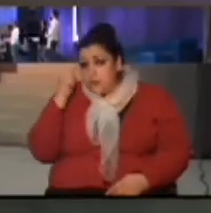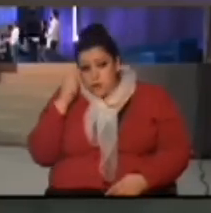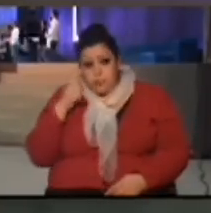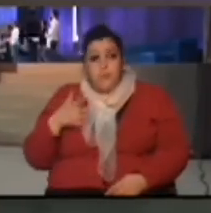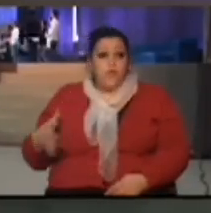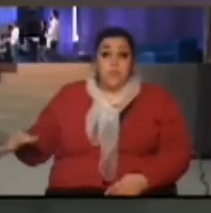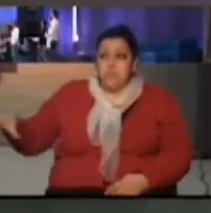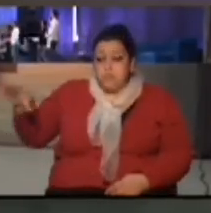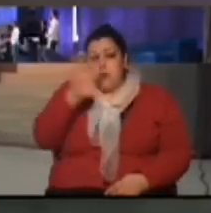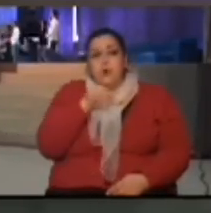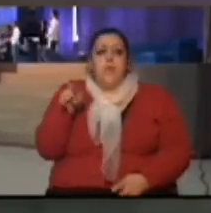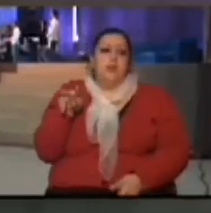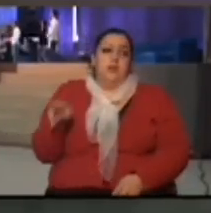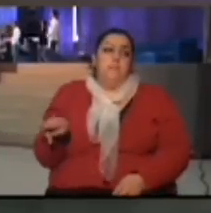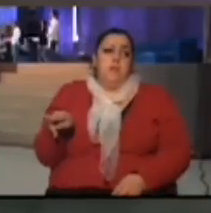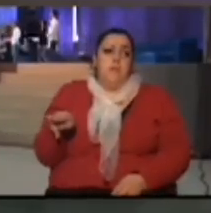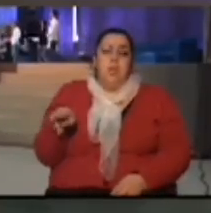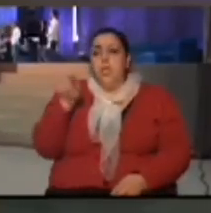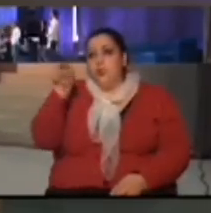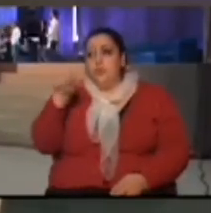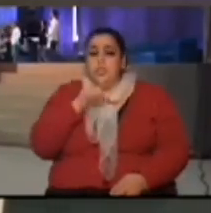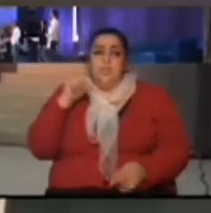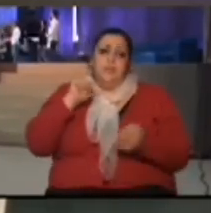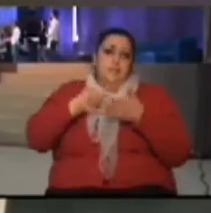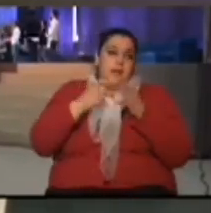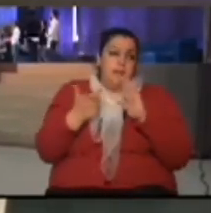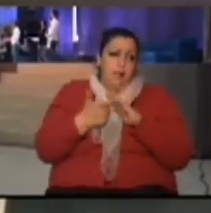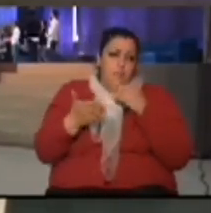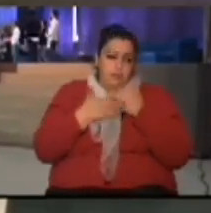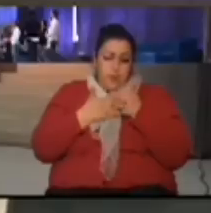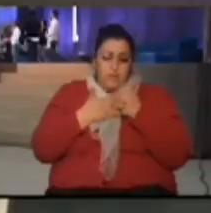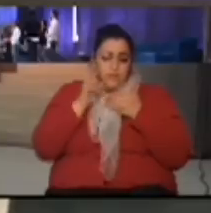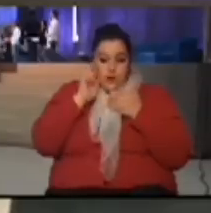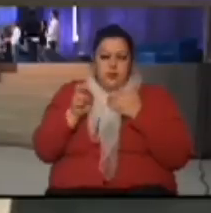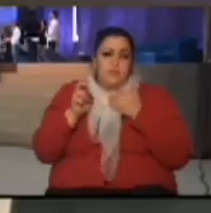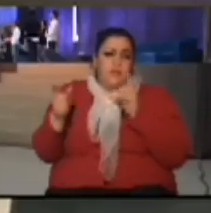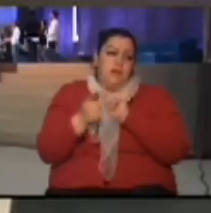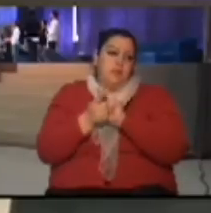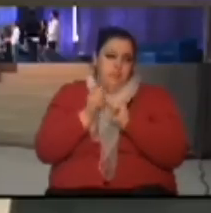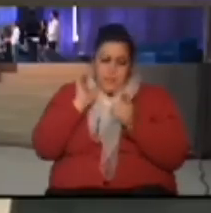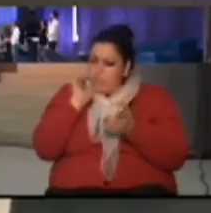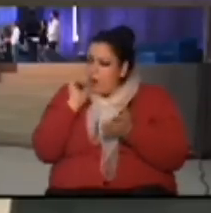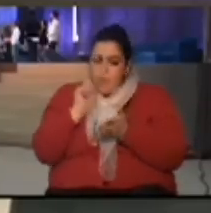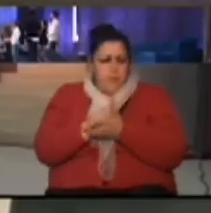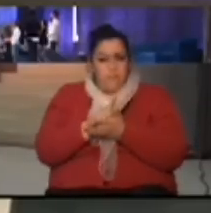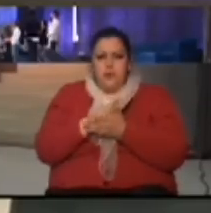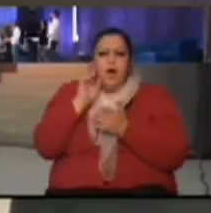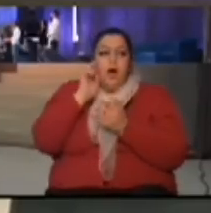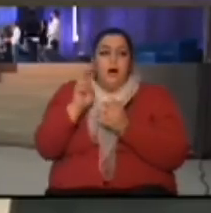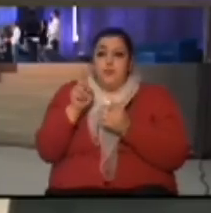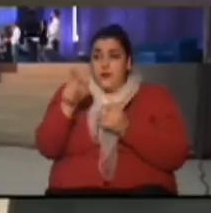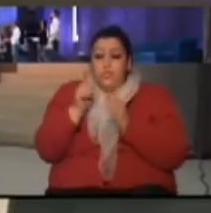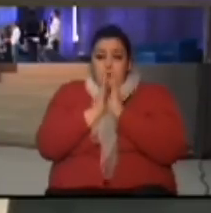ամեն մեկիս է այս խոսքը վերաբերում, որ երբ որ Տերը հայտնվում է մեր սենյակում, մեր աղոթքի կյանքում, երբ որ